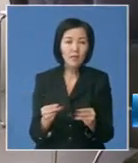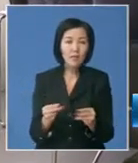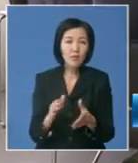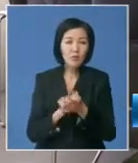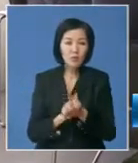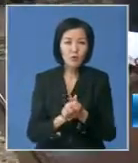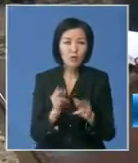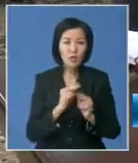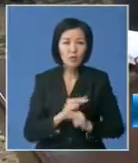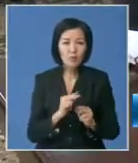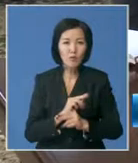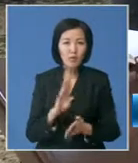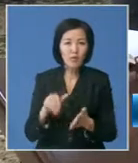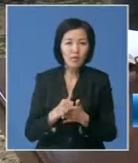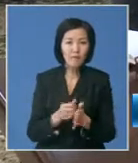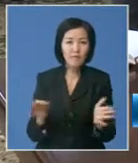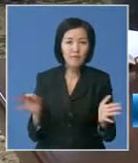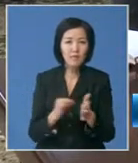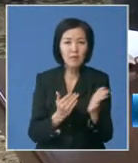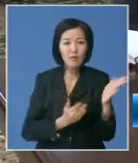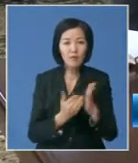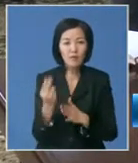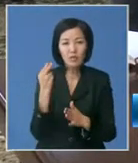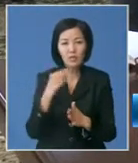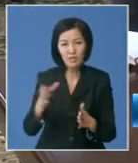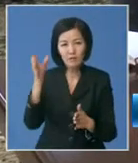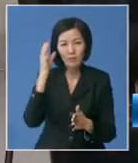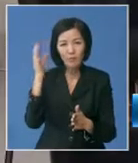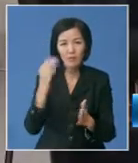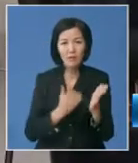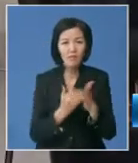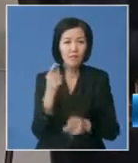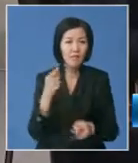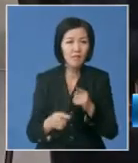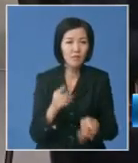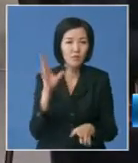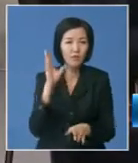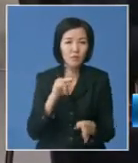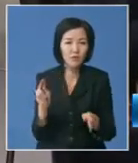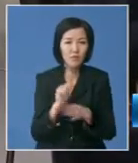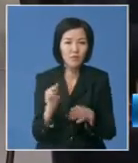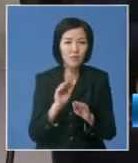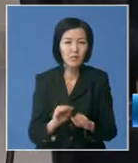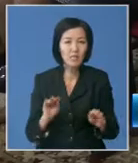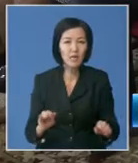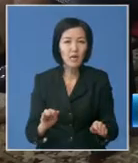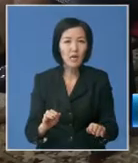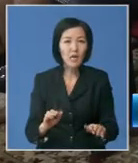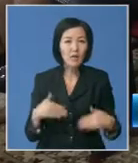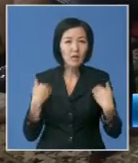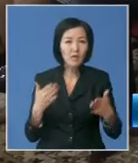в единые команде над реализация главной цели повышение качества образования и высоконравственного воспитания детей